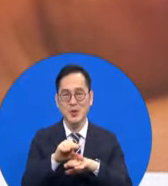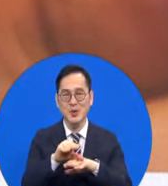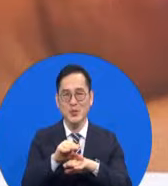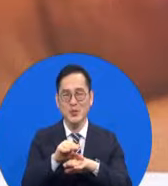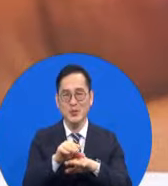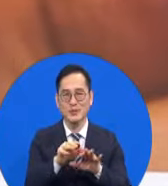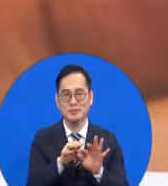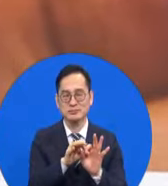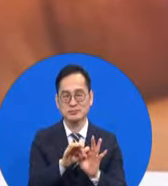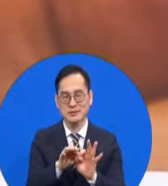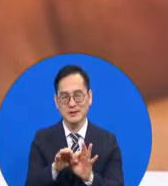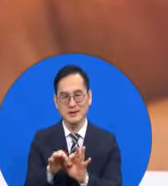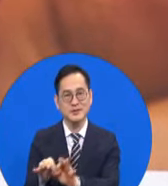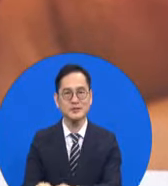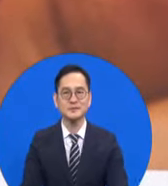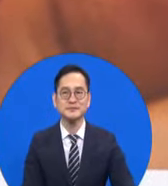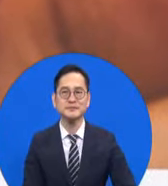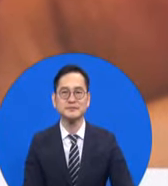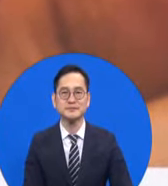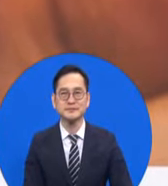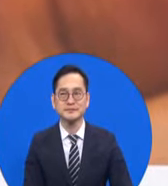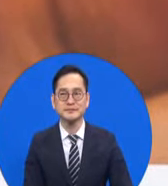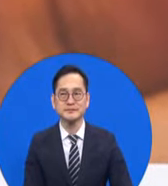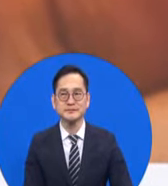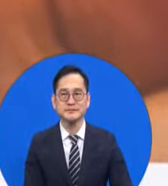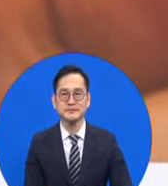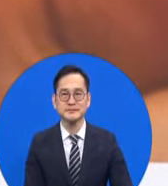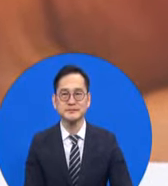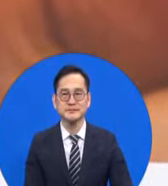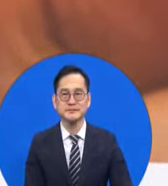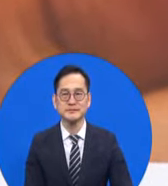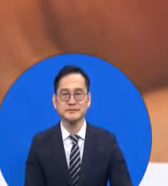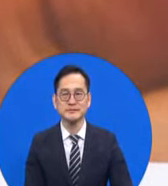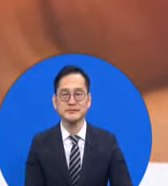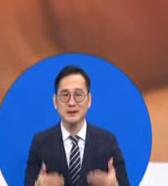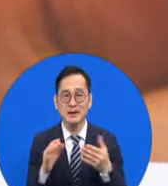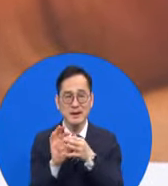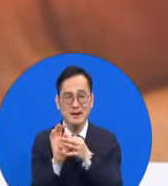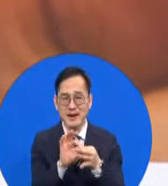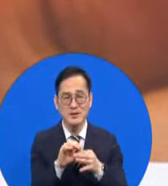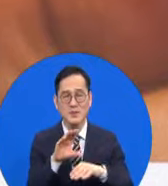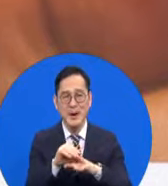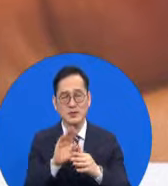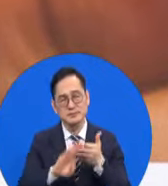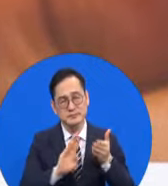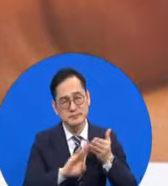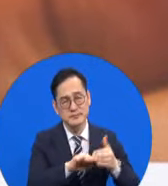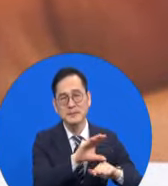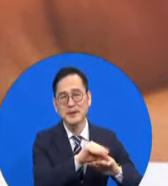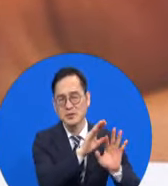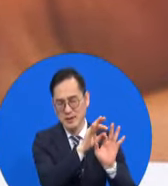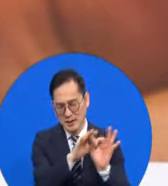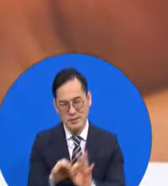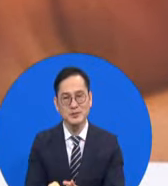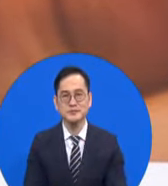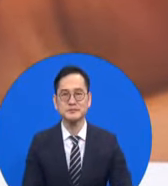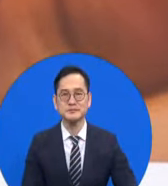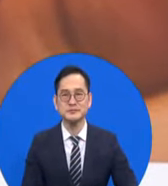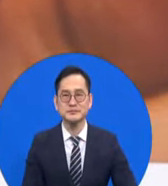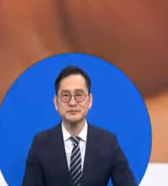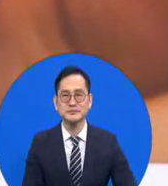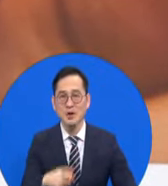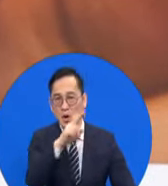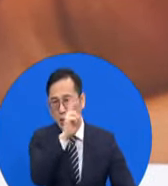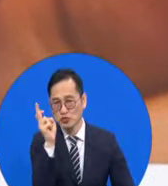상황을 보도해드립니다. 쉬지 않고 쉴 틈 없이 연이어서 보도해드립니다. 특별히 오늘 오후 4시